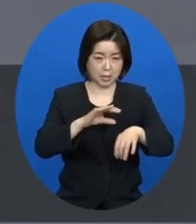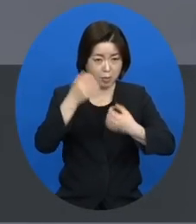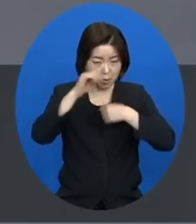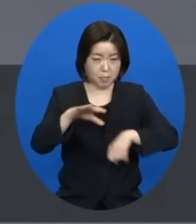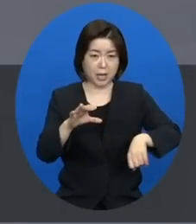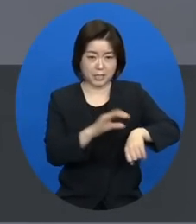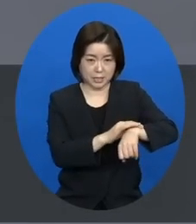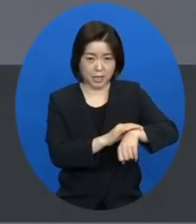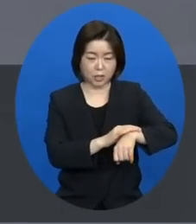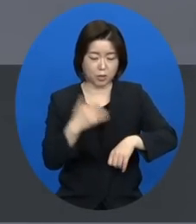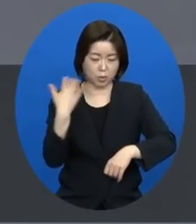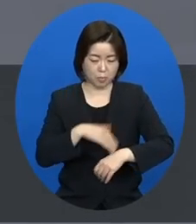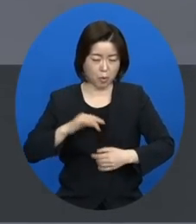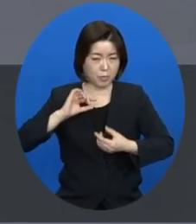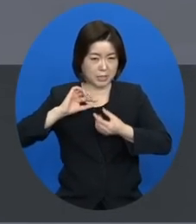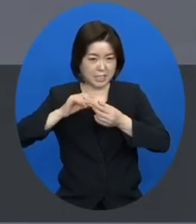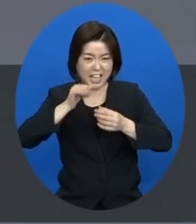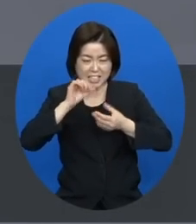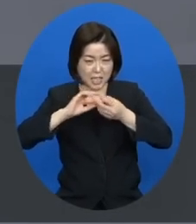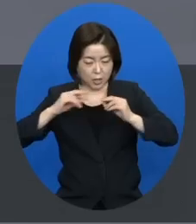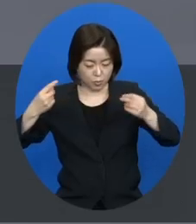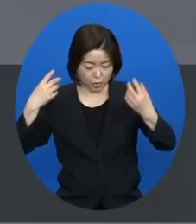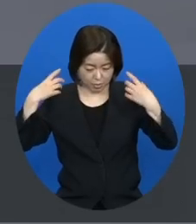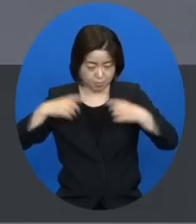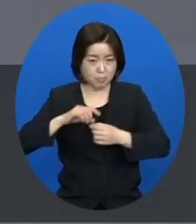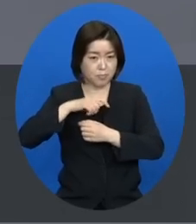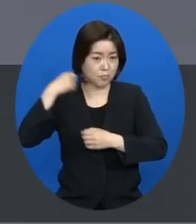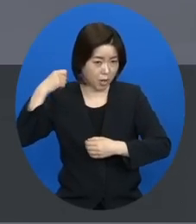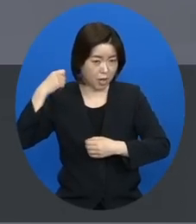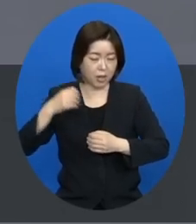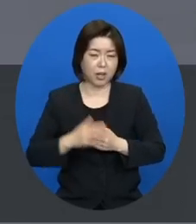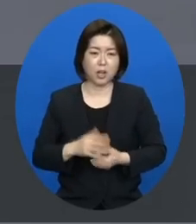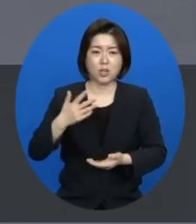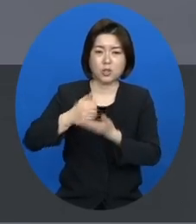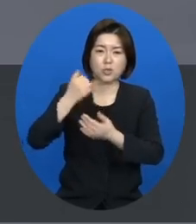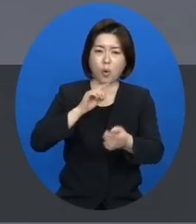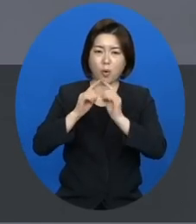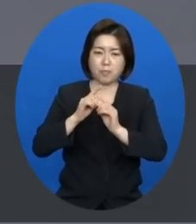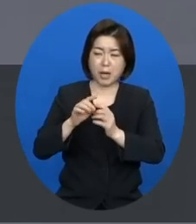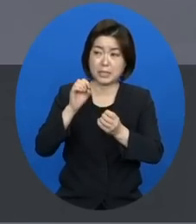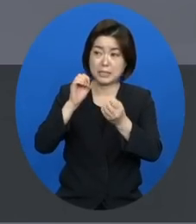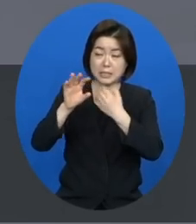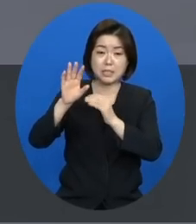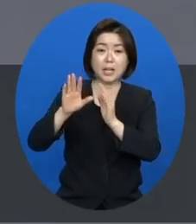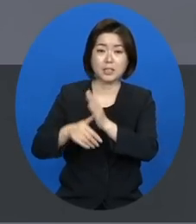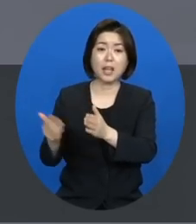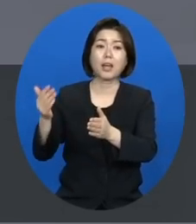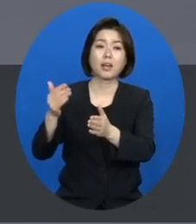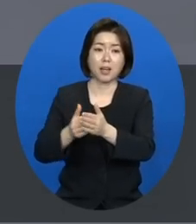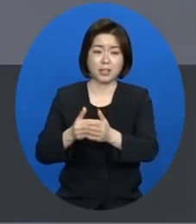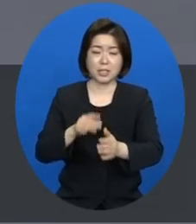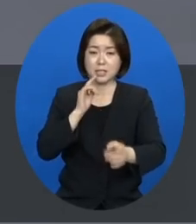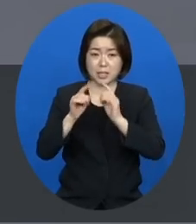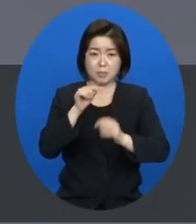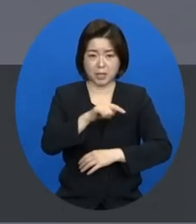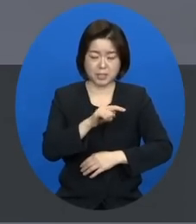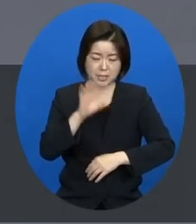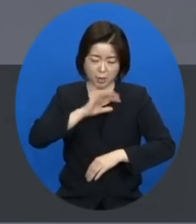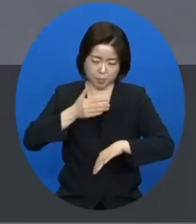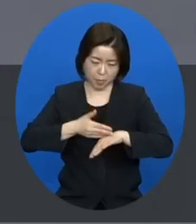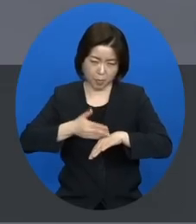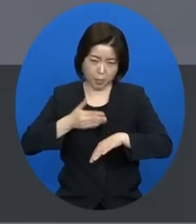몸은 회사슬에 매였으니 곧 여호와의 말씀이 응할 때까지라. 그의 말씀이 그를